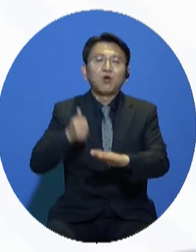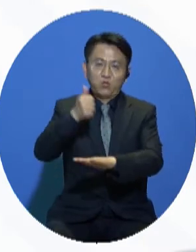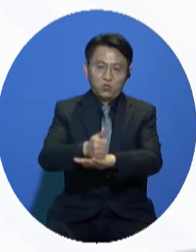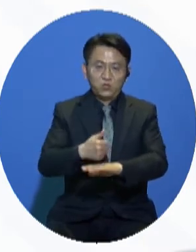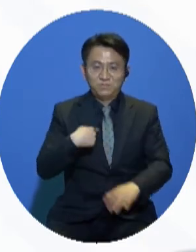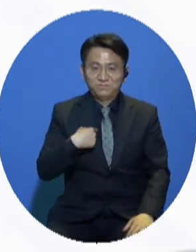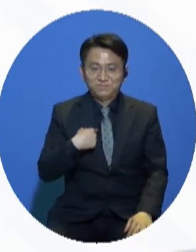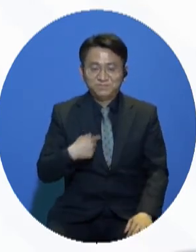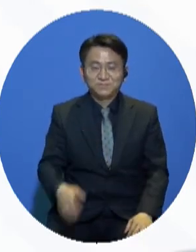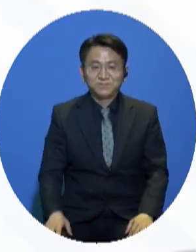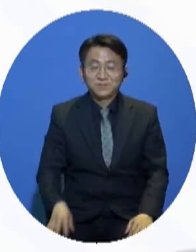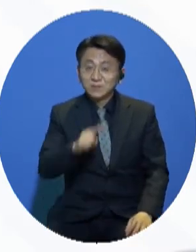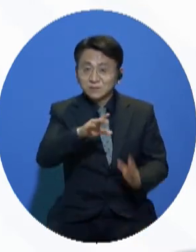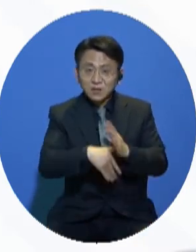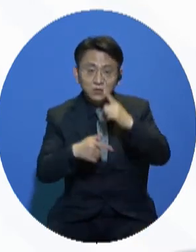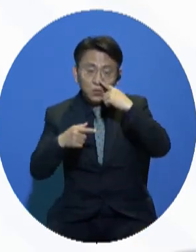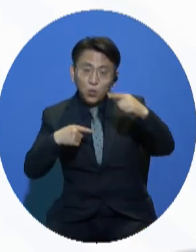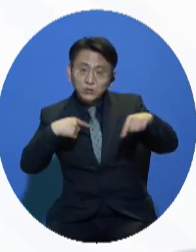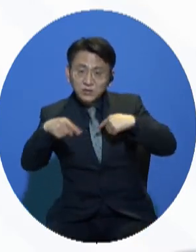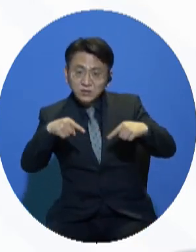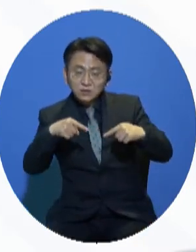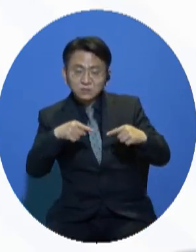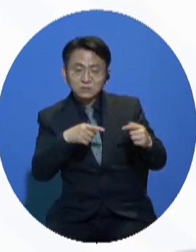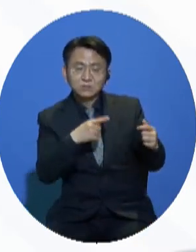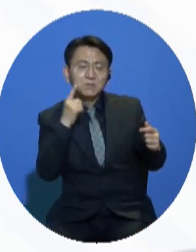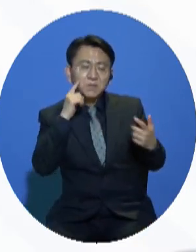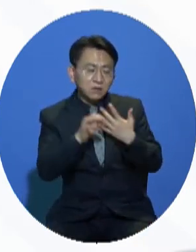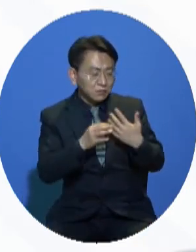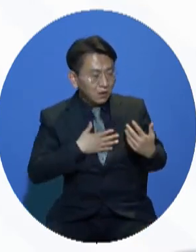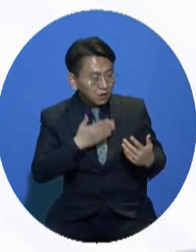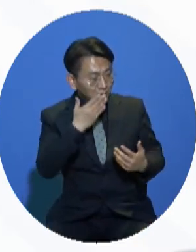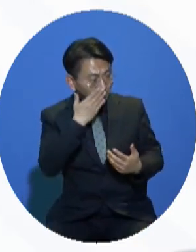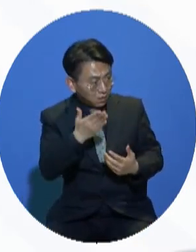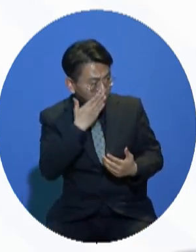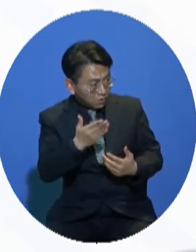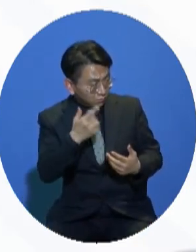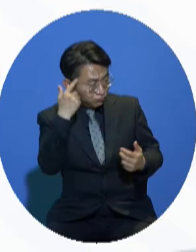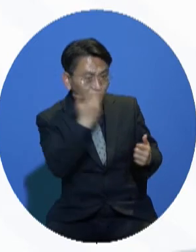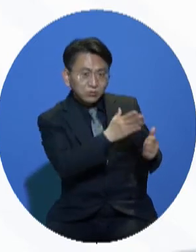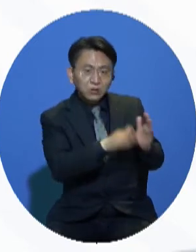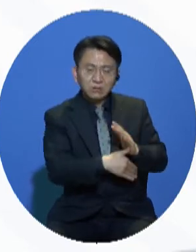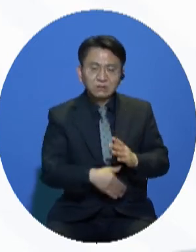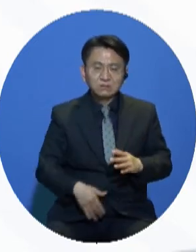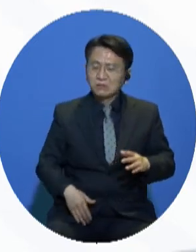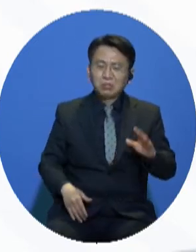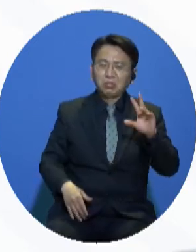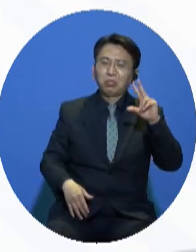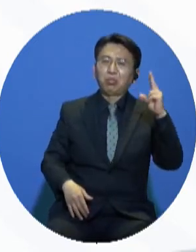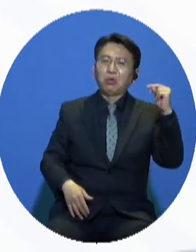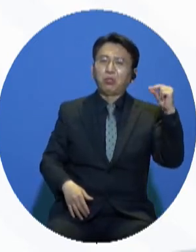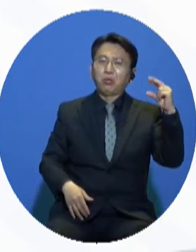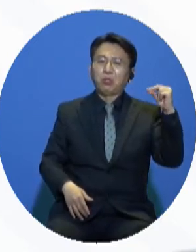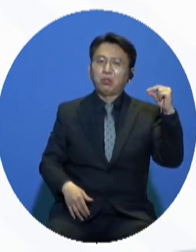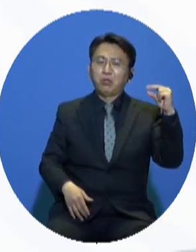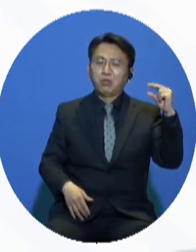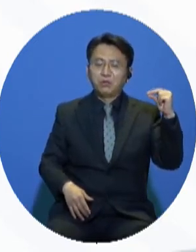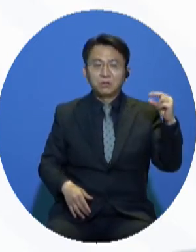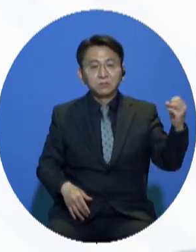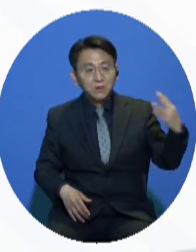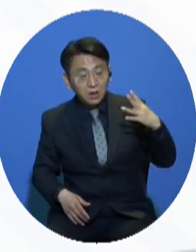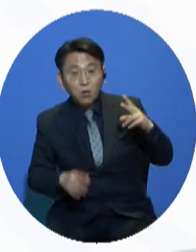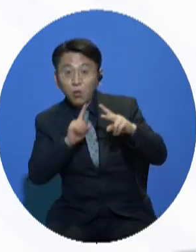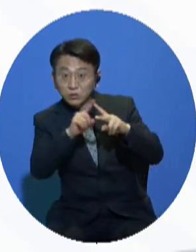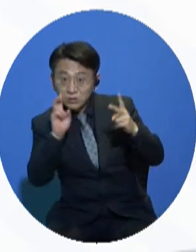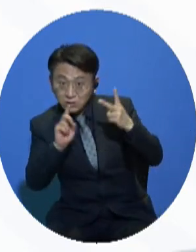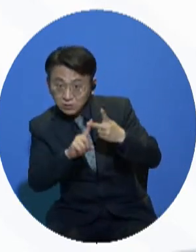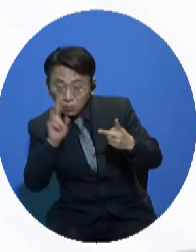said, 그때의 Hey, 그 코치에게 I'm a disabled person, and I 내가 want to 가능성 drive a 있다고 bobsled. 물어봤을 때 Who wants to get in the 답이 back? 노였거나 20 years ago, do you 아니면은 think any